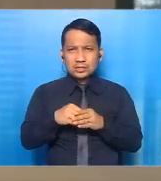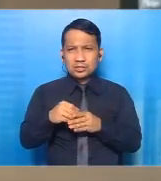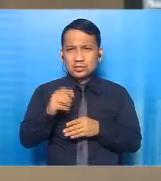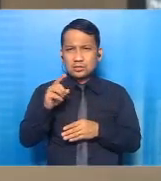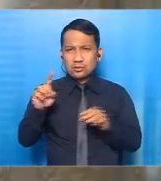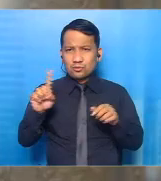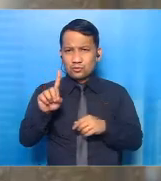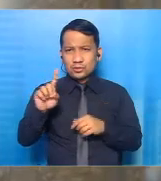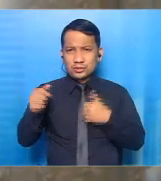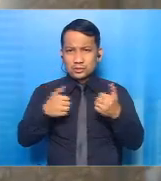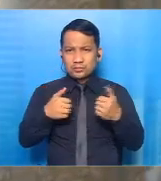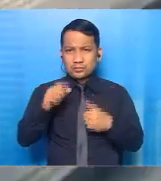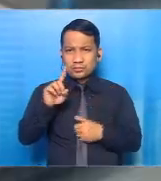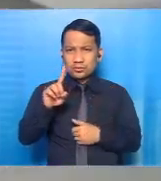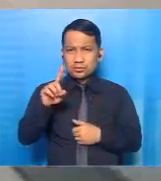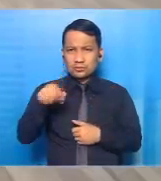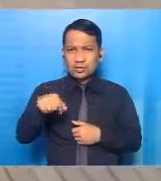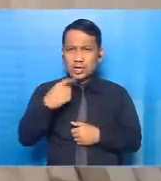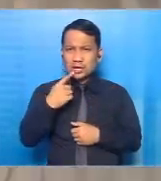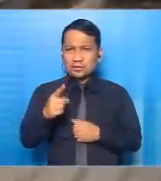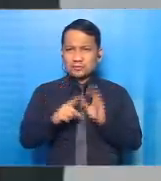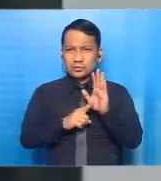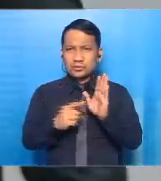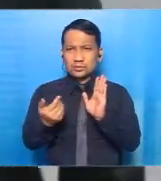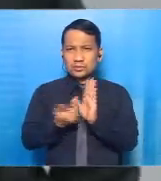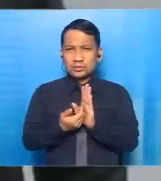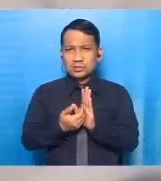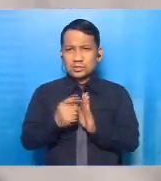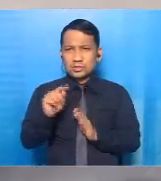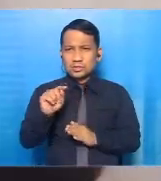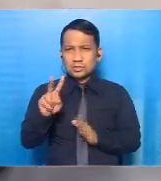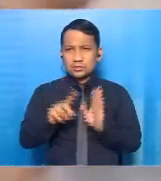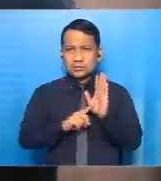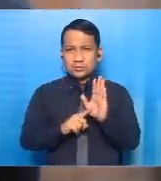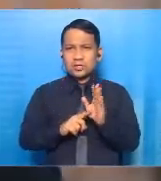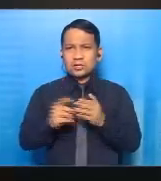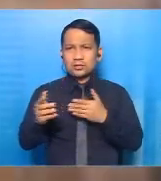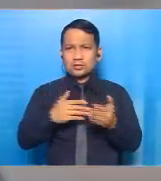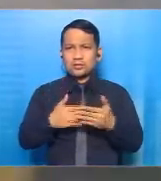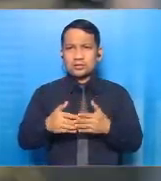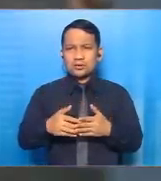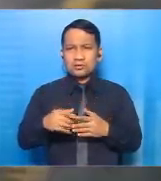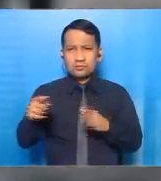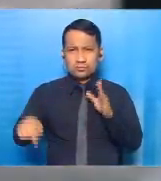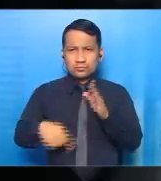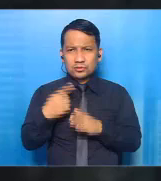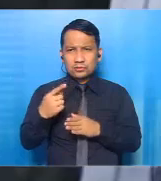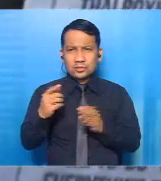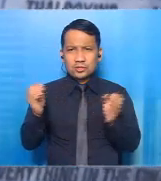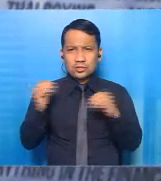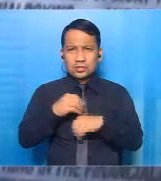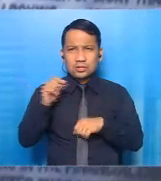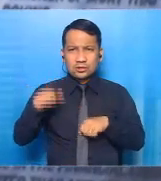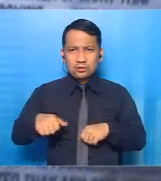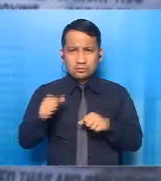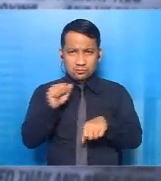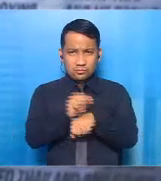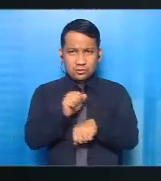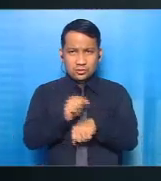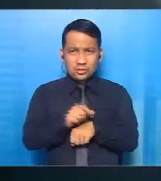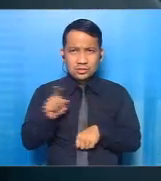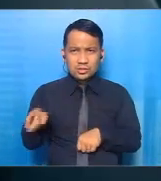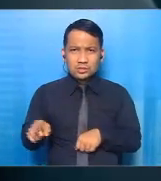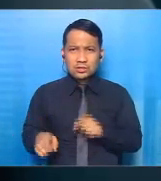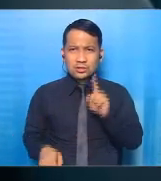One Championship Edition. Yan ang reality TV show kung saan at stake ang once-in-a-lifetime opportunity na magtrabaho para